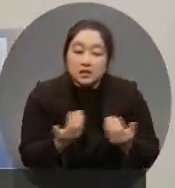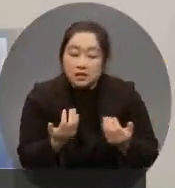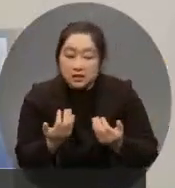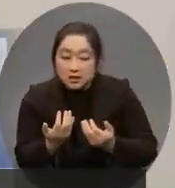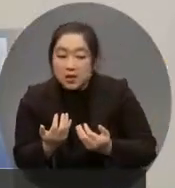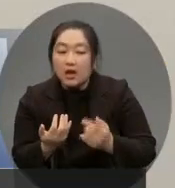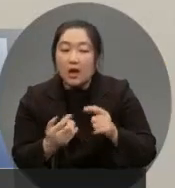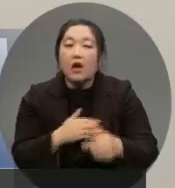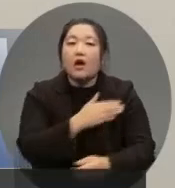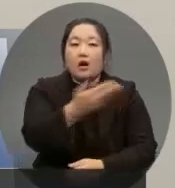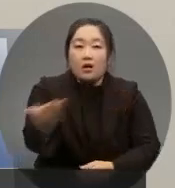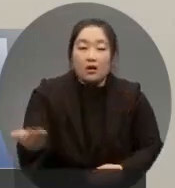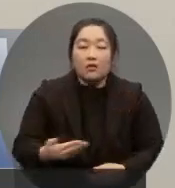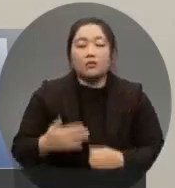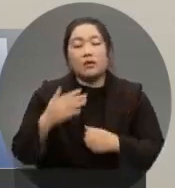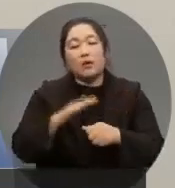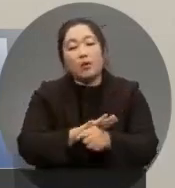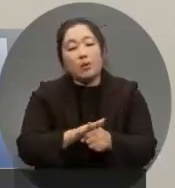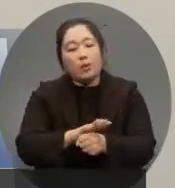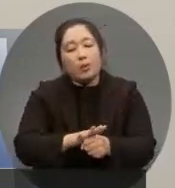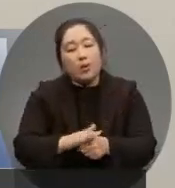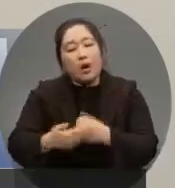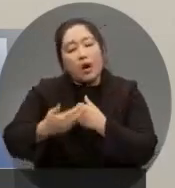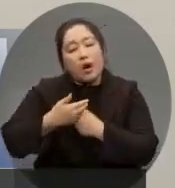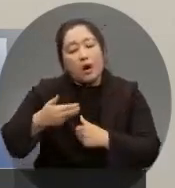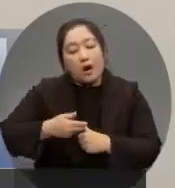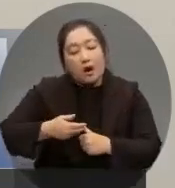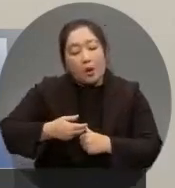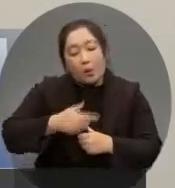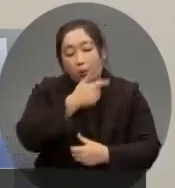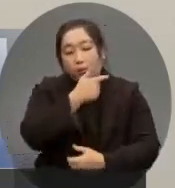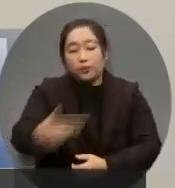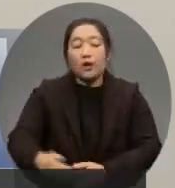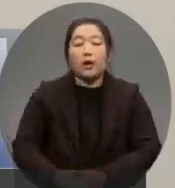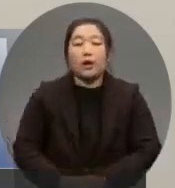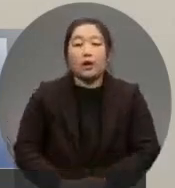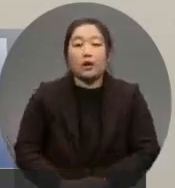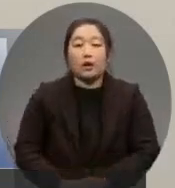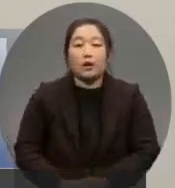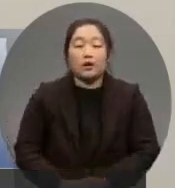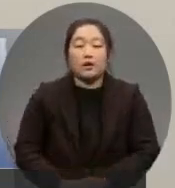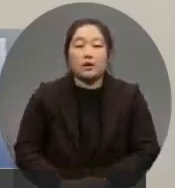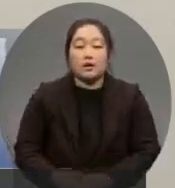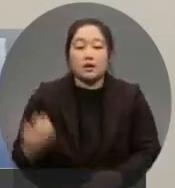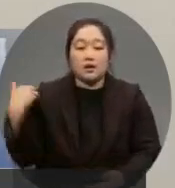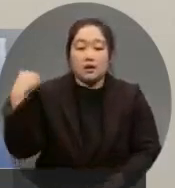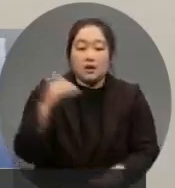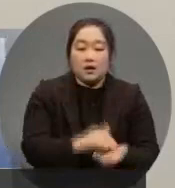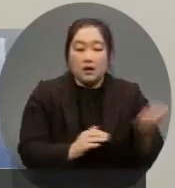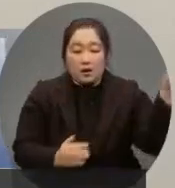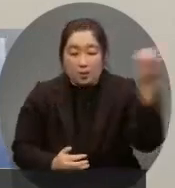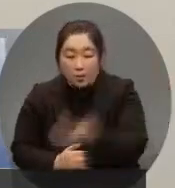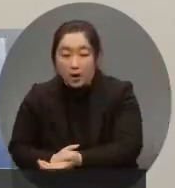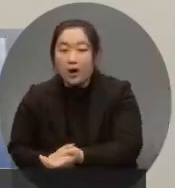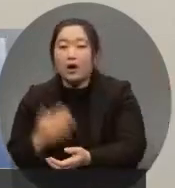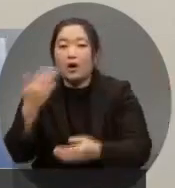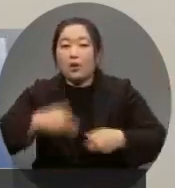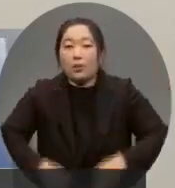수행하면서 여러분들로부터 과분한 격려와 사랑을 받았습니다. 여러분 곁으로